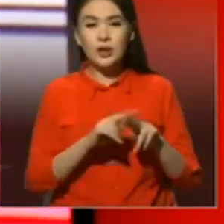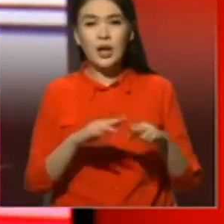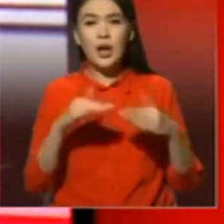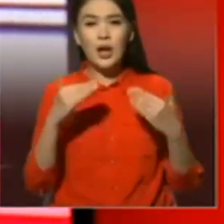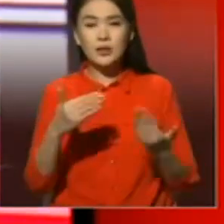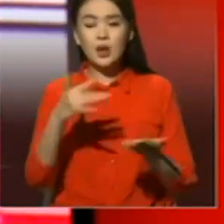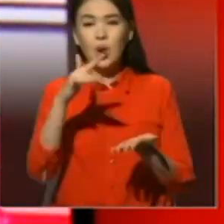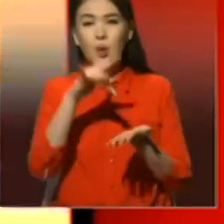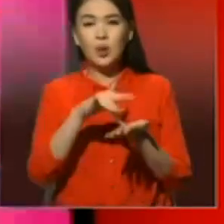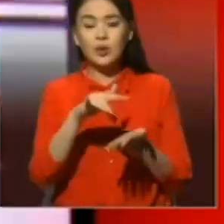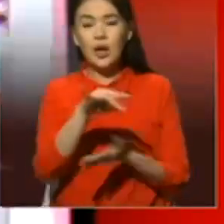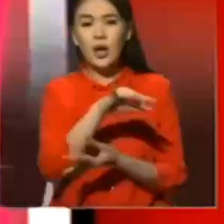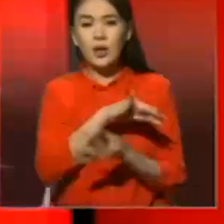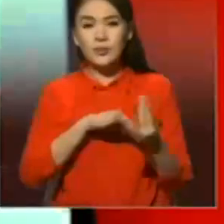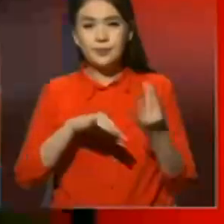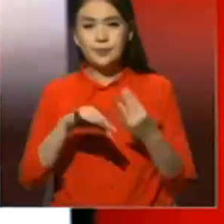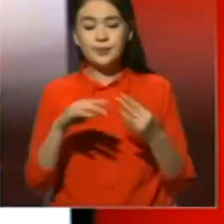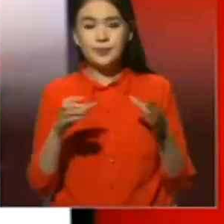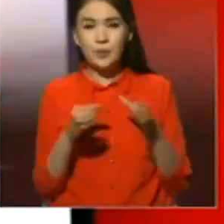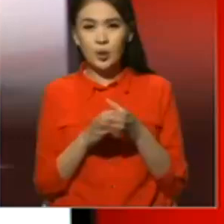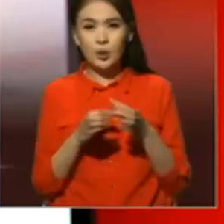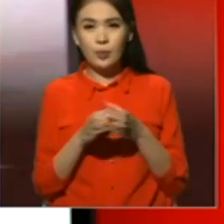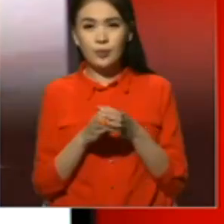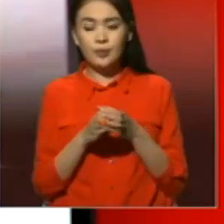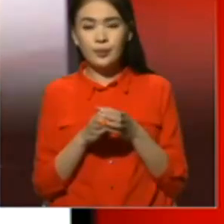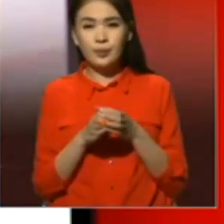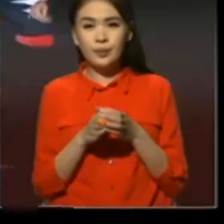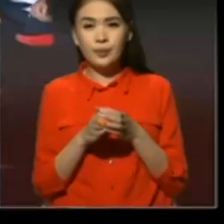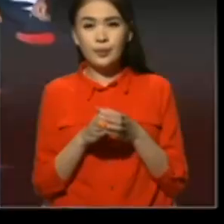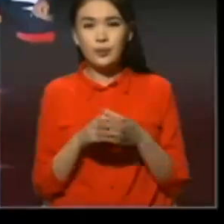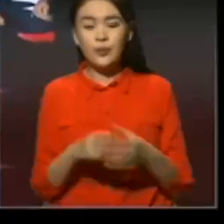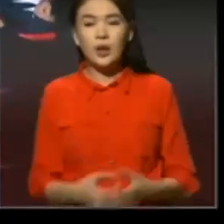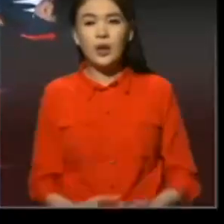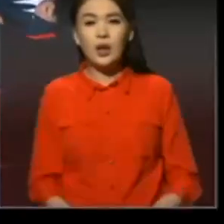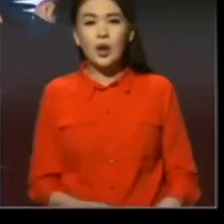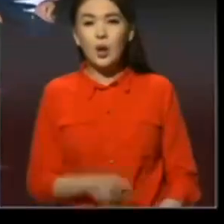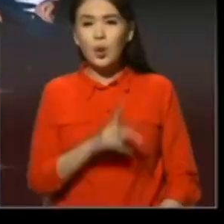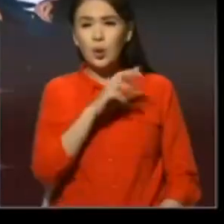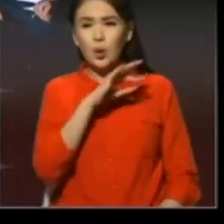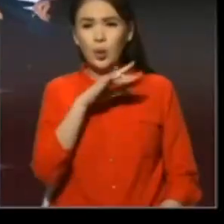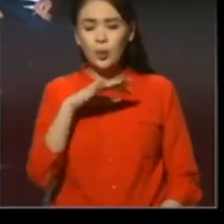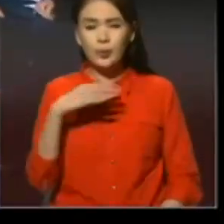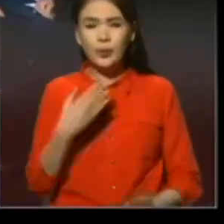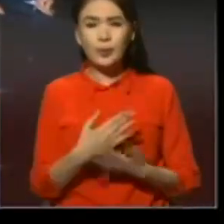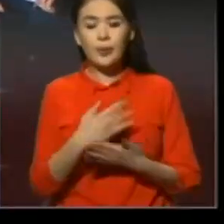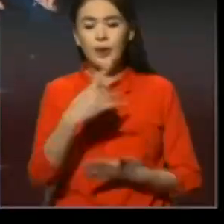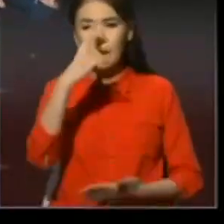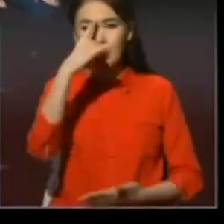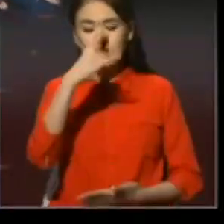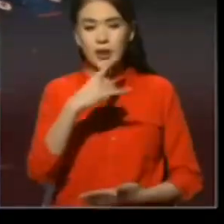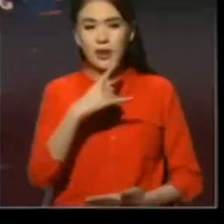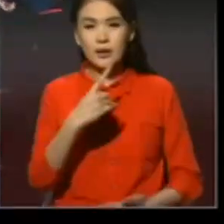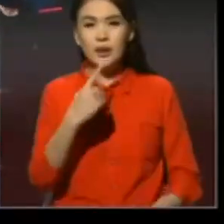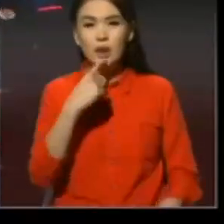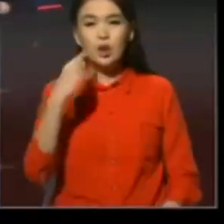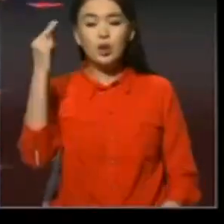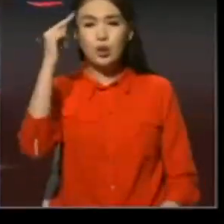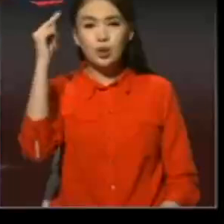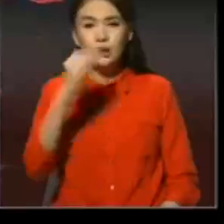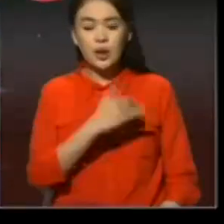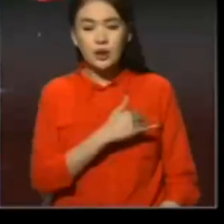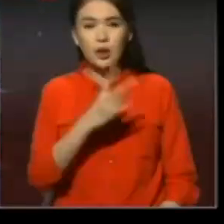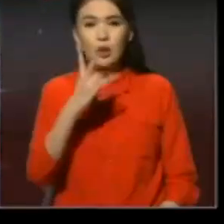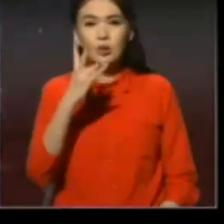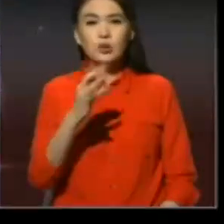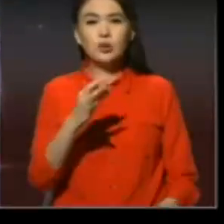орта мәселесі бар бұл жерде. Өзі көп деген осы ғой. Иә, көп деген жаңағыдай қазақ тілін үйренгіміз келеді дейді, бірақ ортақ